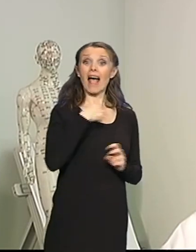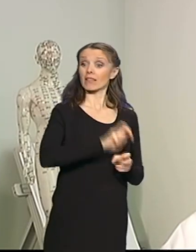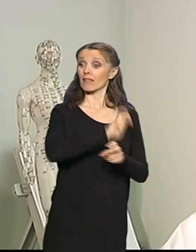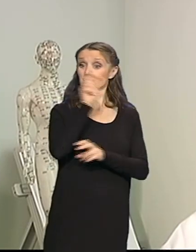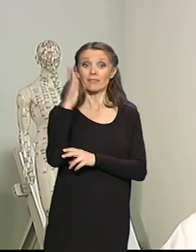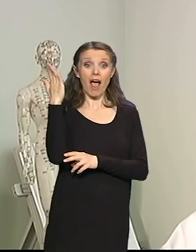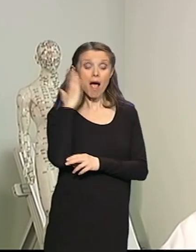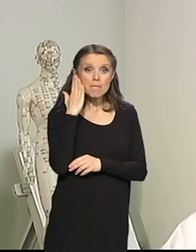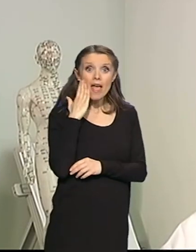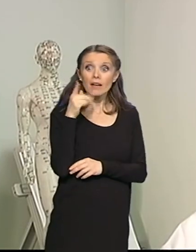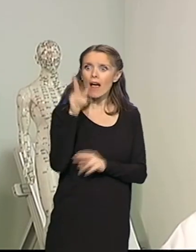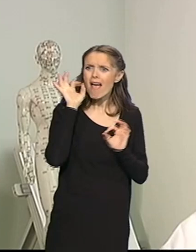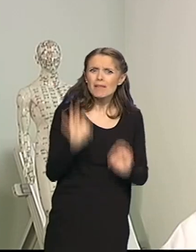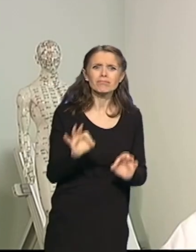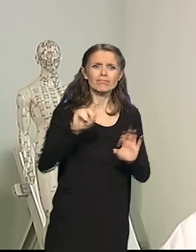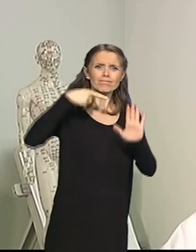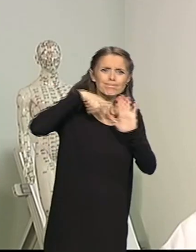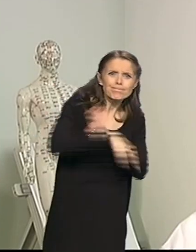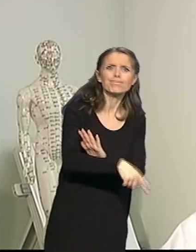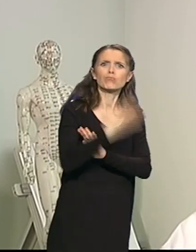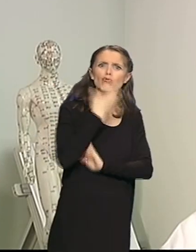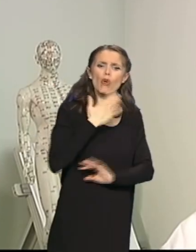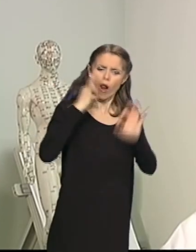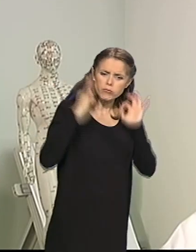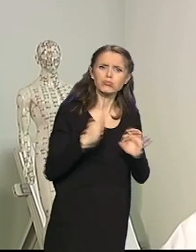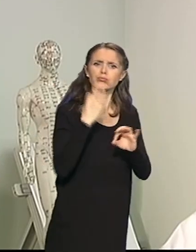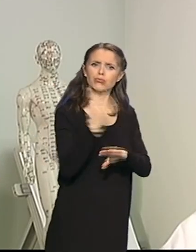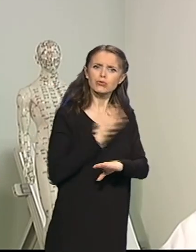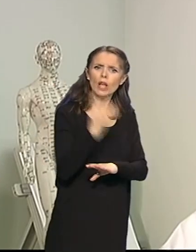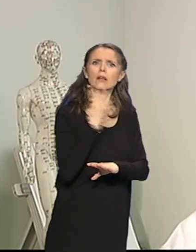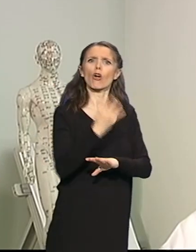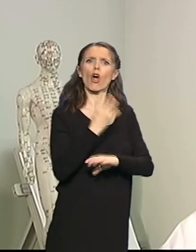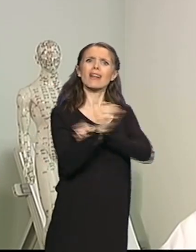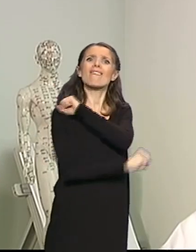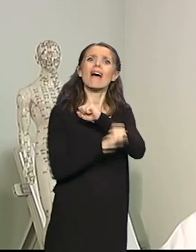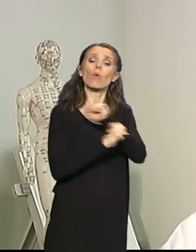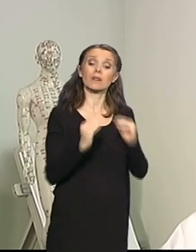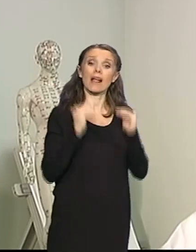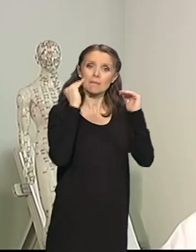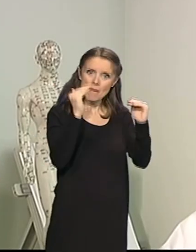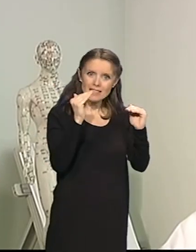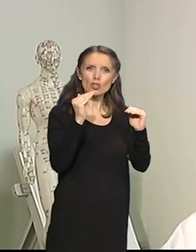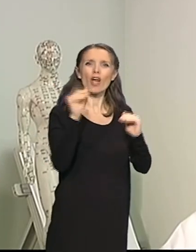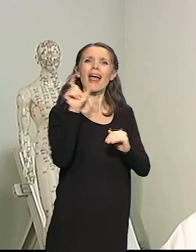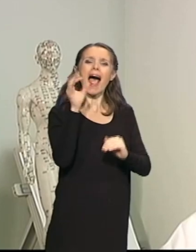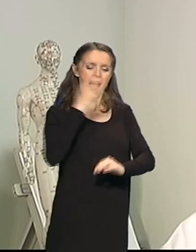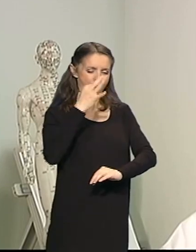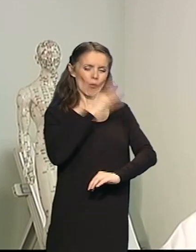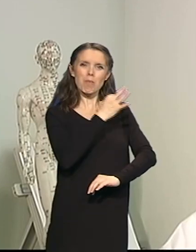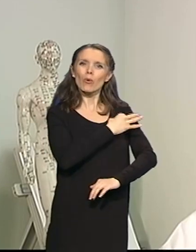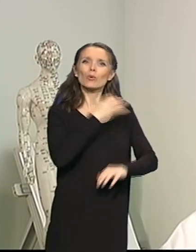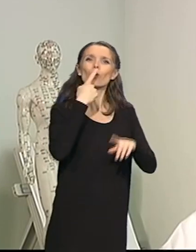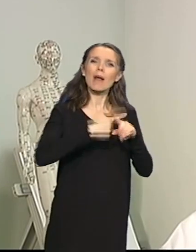prilike da prođem kroz kompletnu školu, to je četvorogodišnji fakultet, master. iz akupunkture i tradicionalne kineske